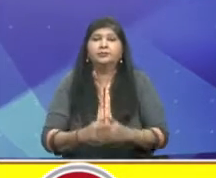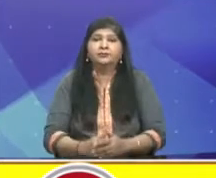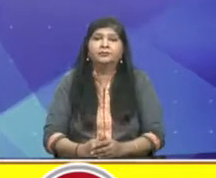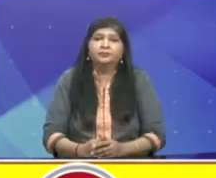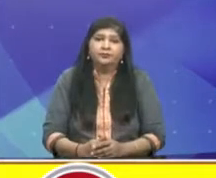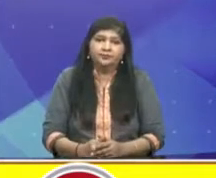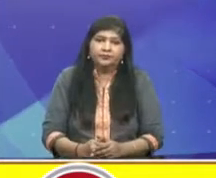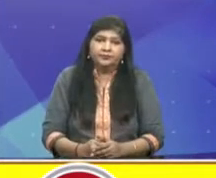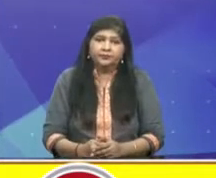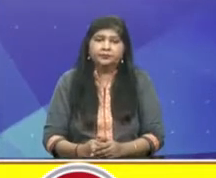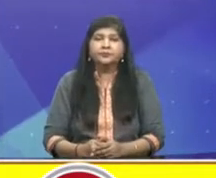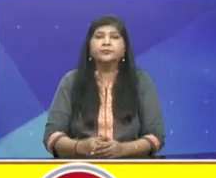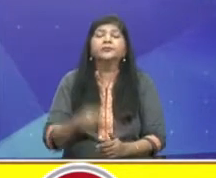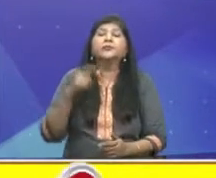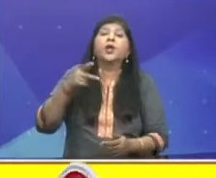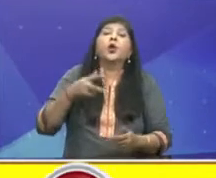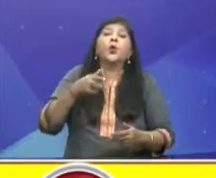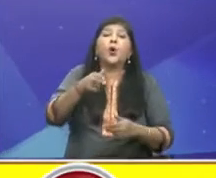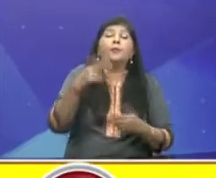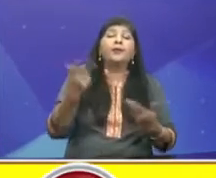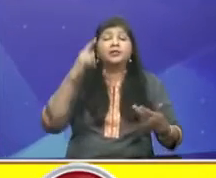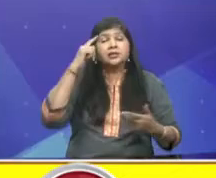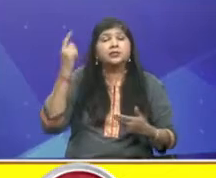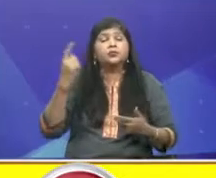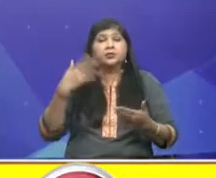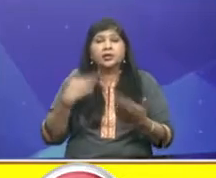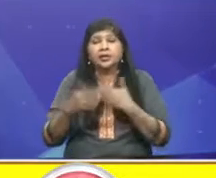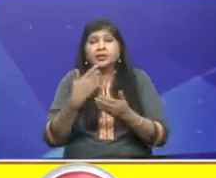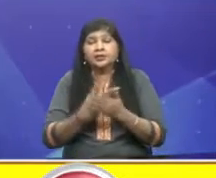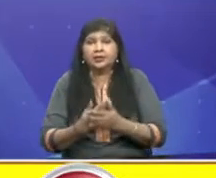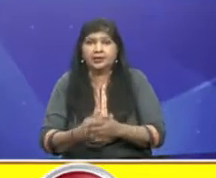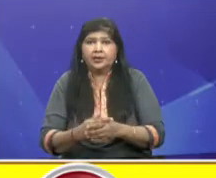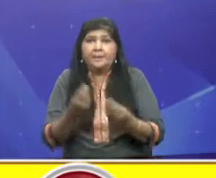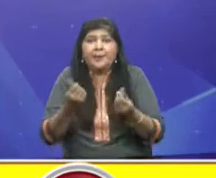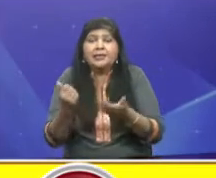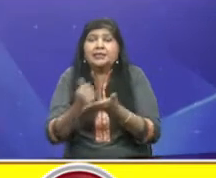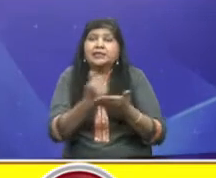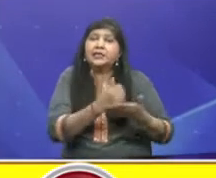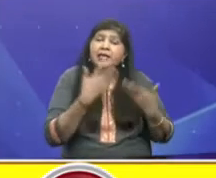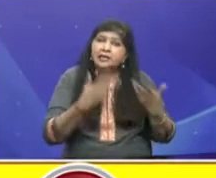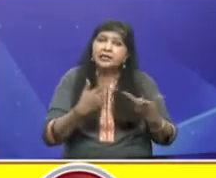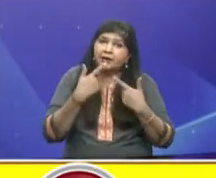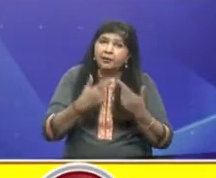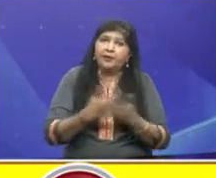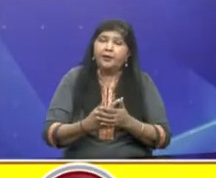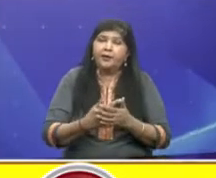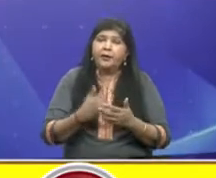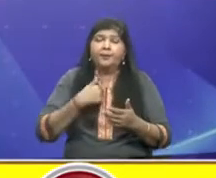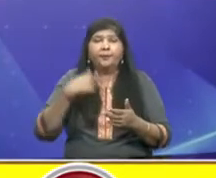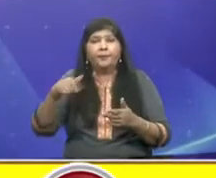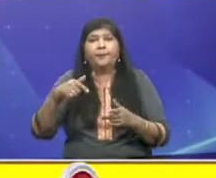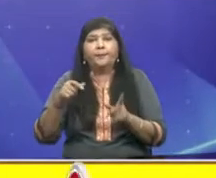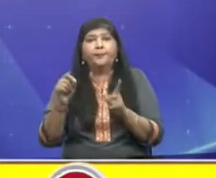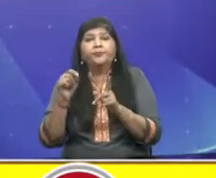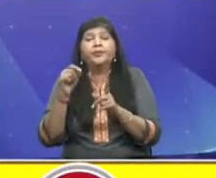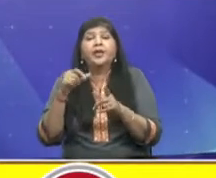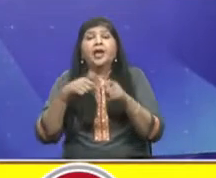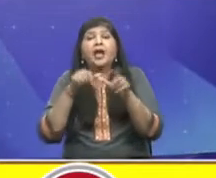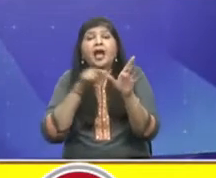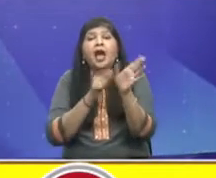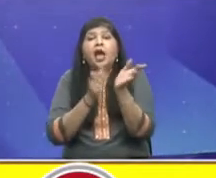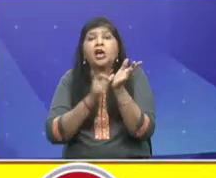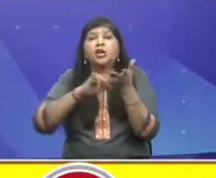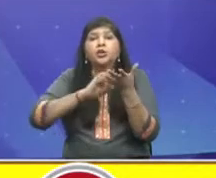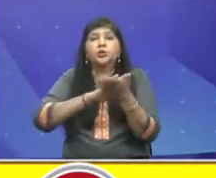हो गई मेरी। तो सुखदेव जी ऑपरेशन का विचार कैसे आया? उसके पैसों का क्या प्रबंध किया, कैसे बना ये सब? मैंने वो आयुष्मान कार्ड